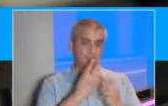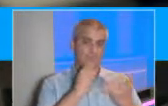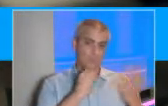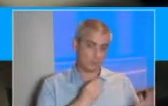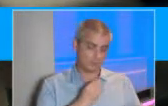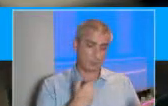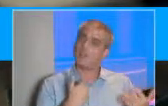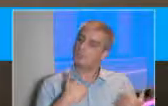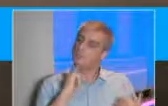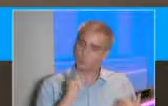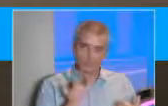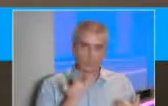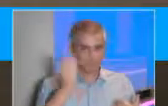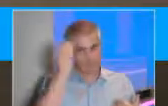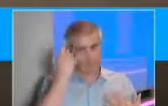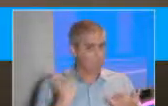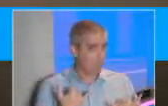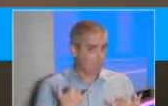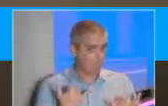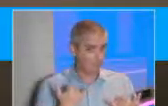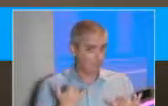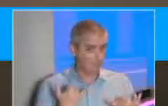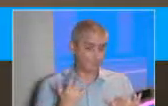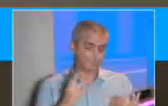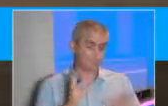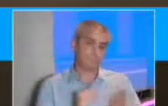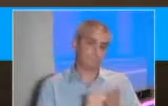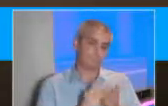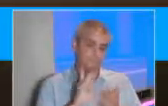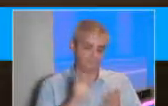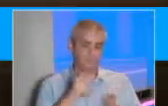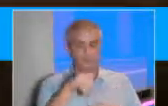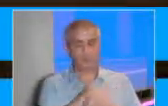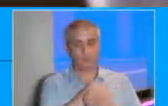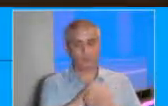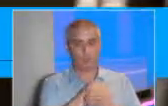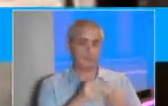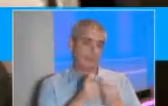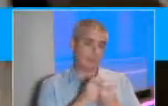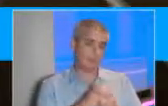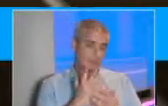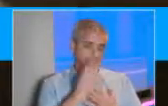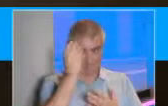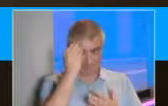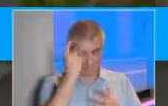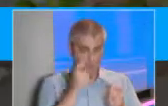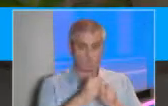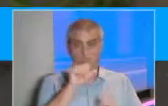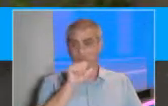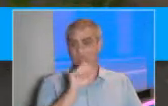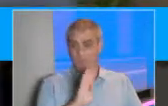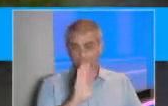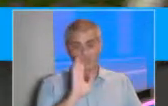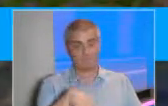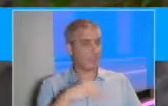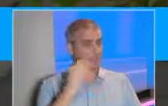היהודי. אנחנו כן גם למדנו היום מה הצטרכו בתוך הכיתות. אז למדנו שכיתות א' וב' וגם